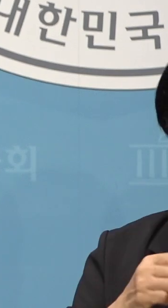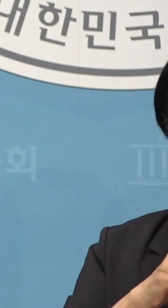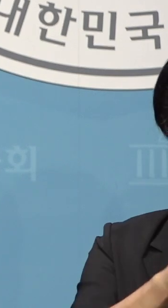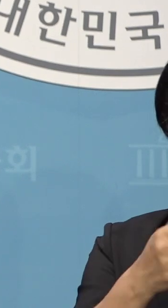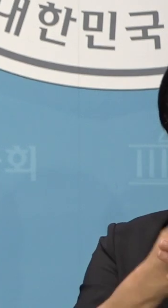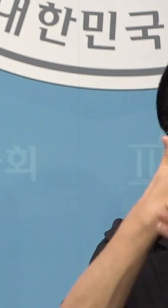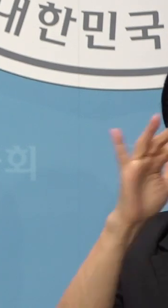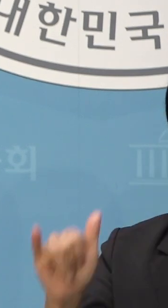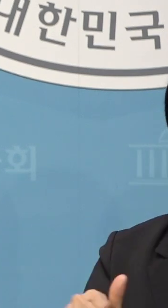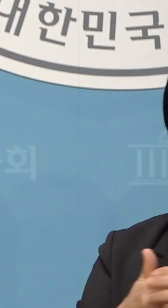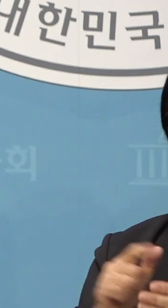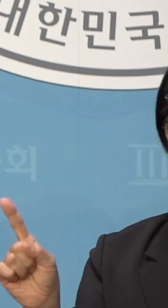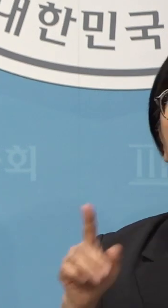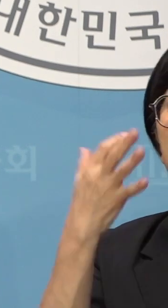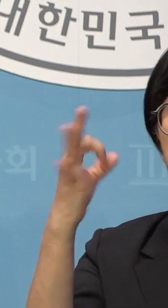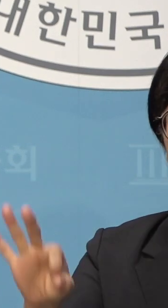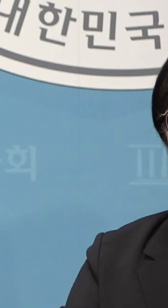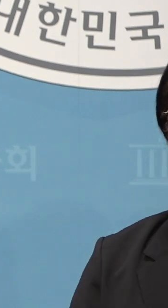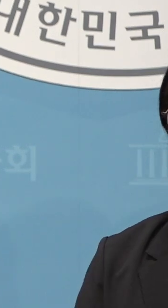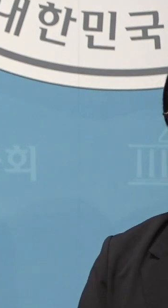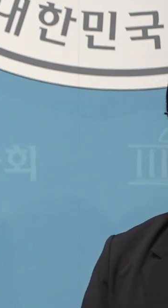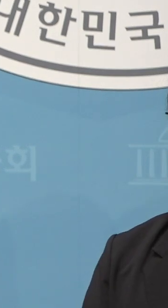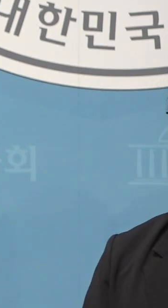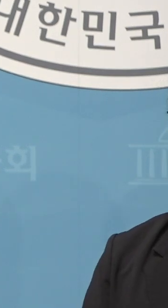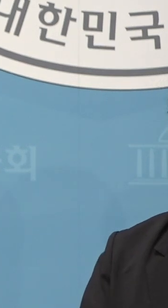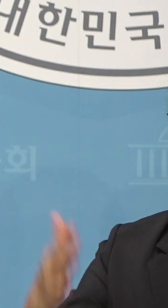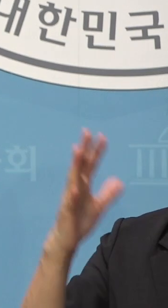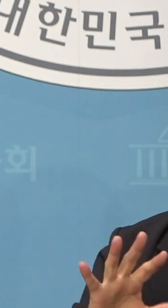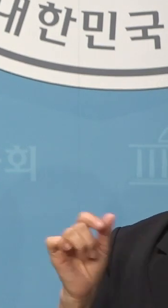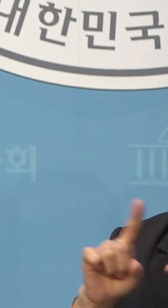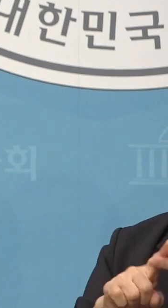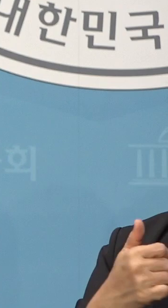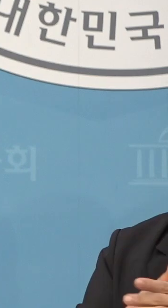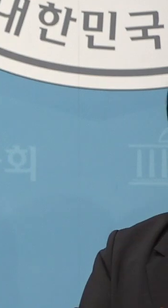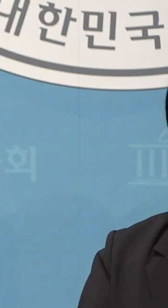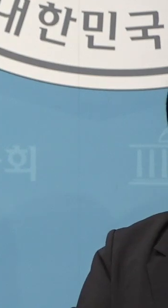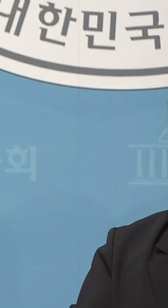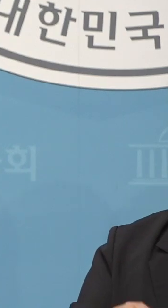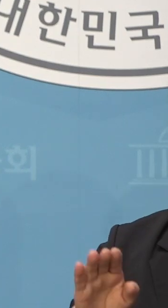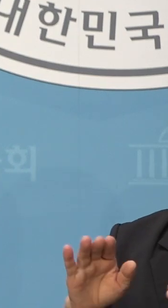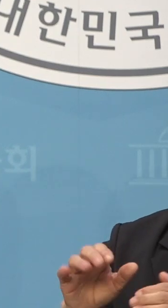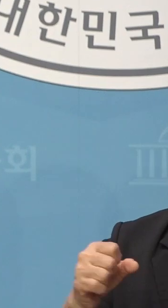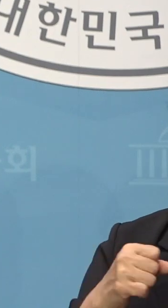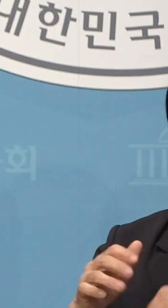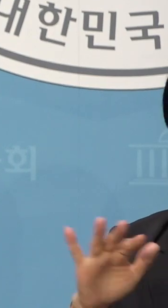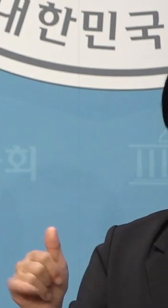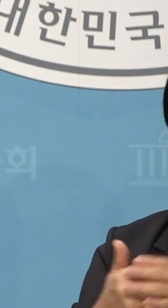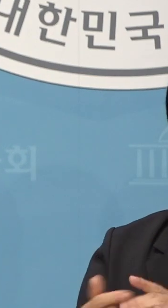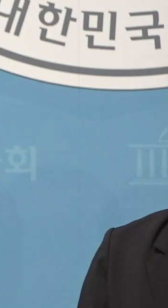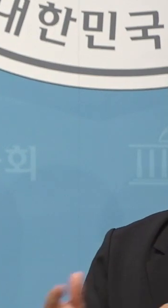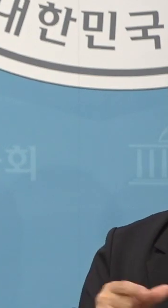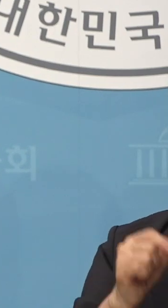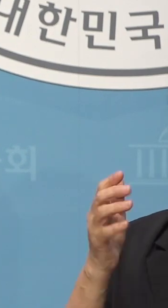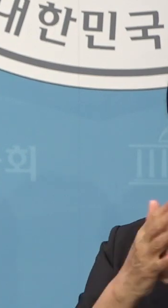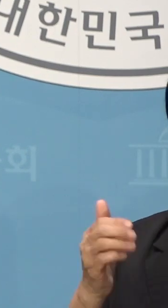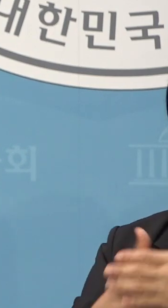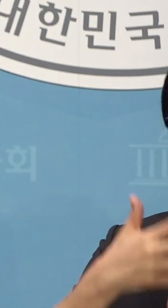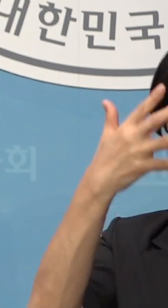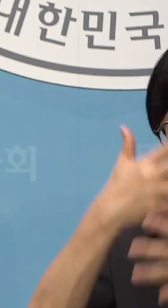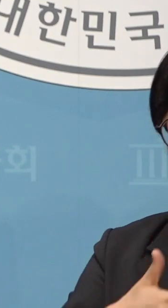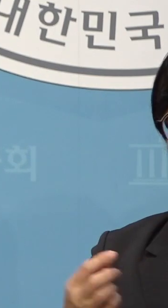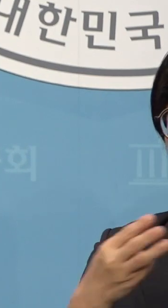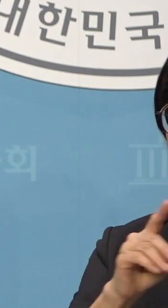대체 뭐라고 여기는 것입니까? 한국 군대는 일병을 구하지 않기 때문에 영화 라이언 일병